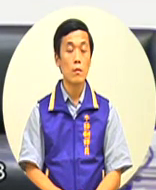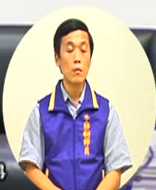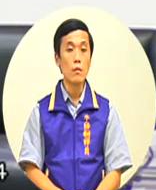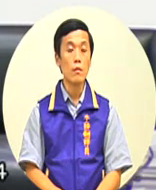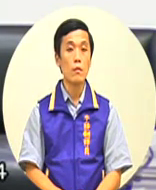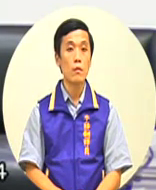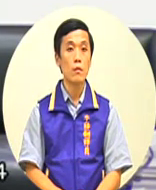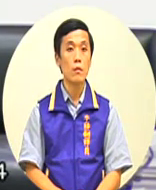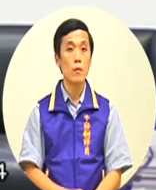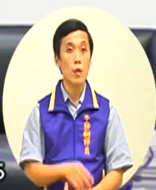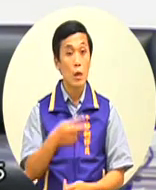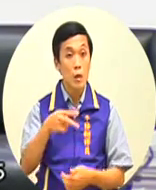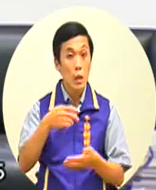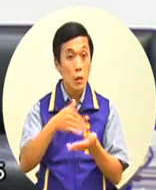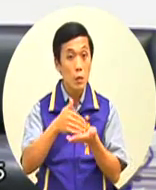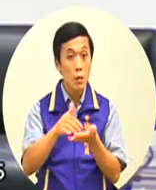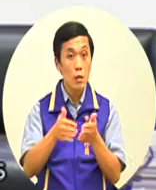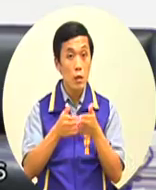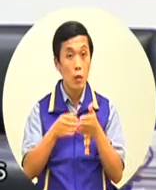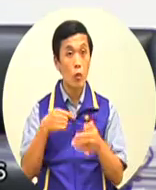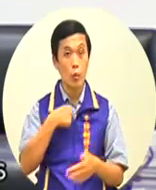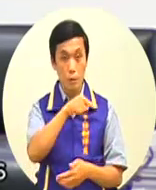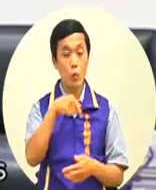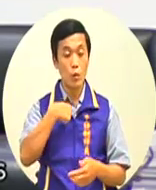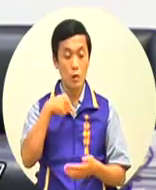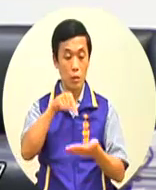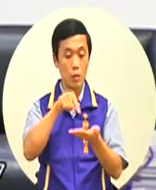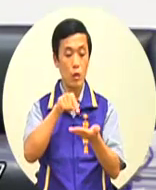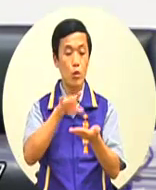成2086。 还要算吗？我这边有啊。